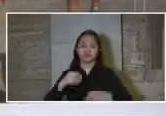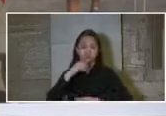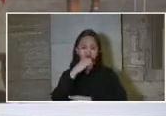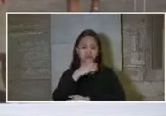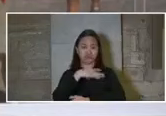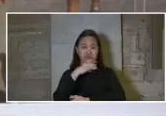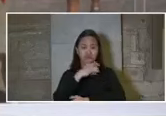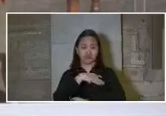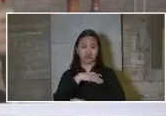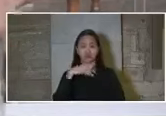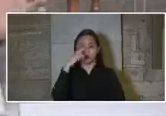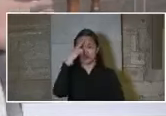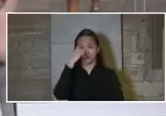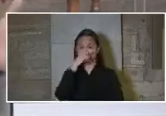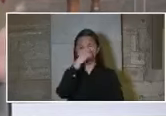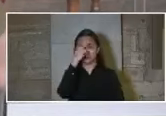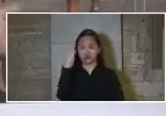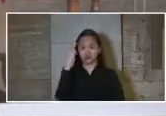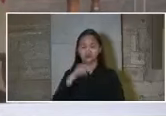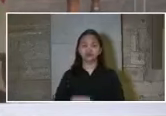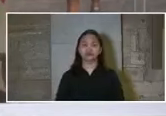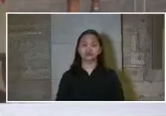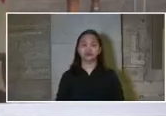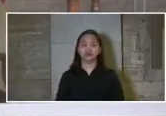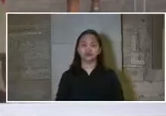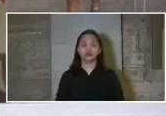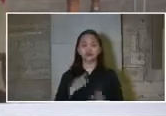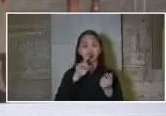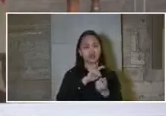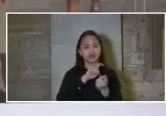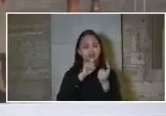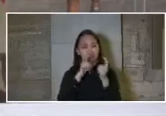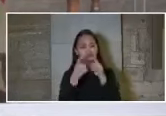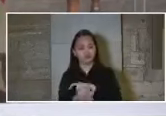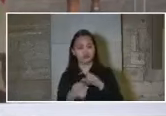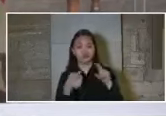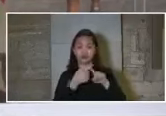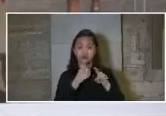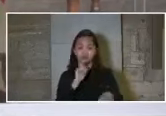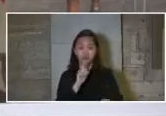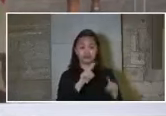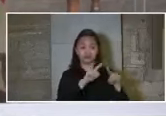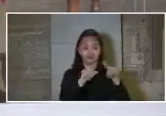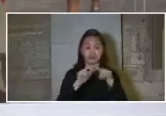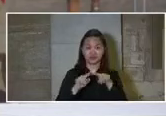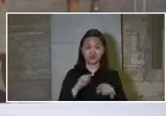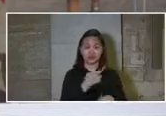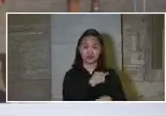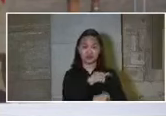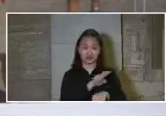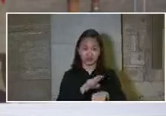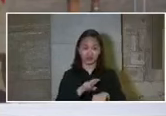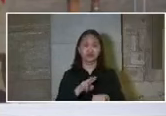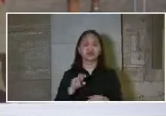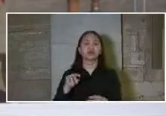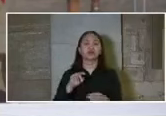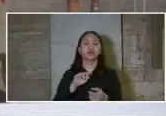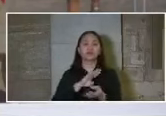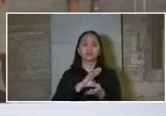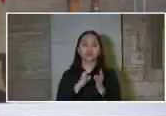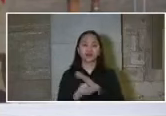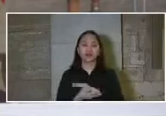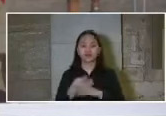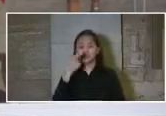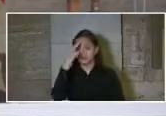Katoliko. Yung mga na-convert mula sa ibang relihiyon. Hindi